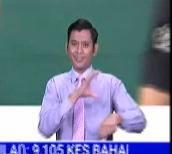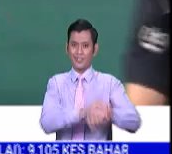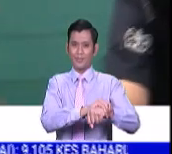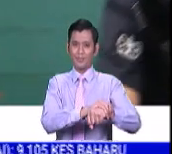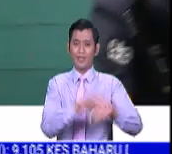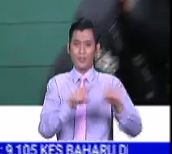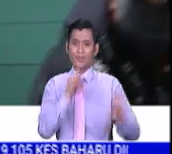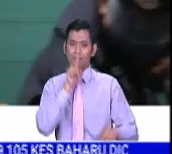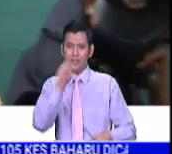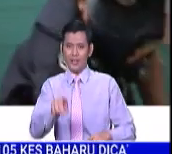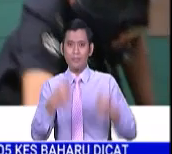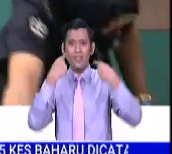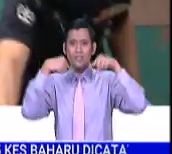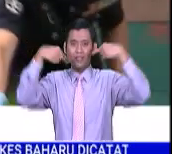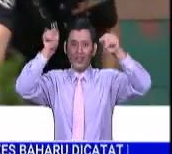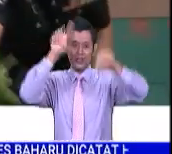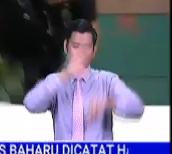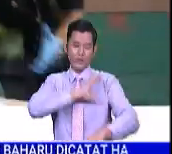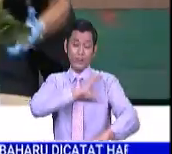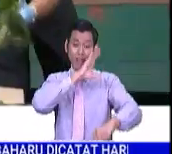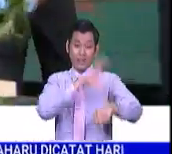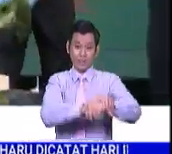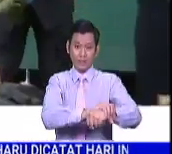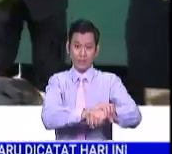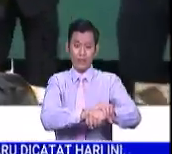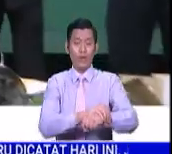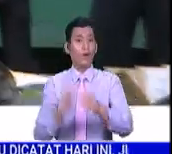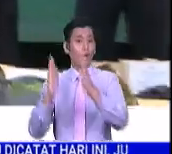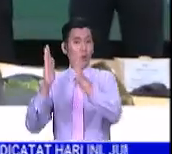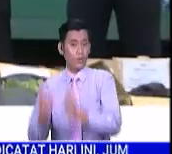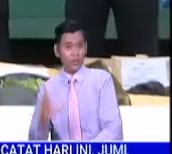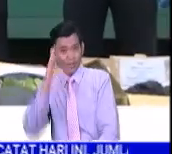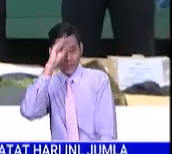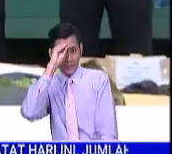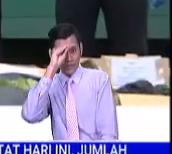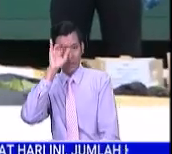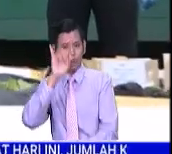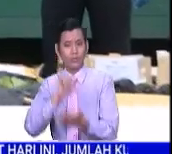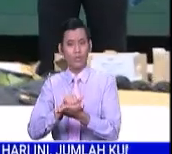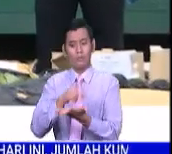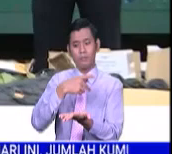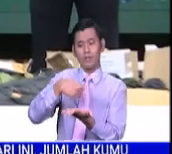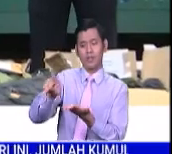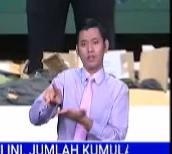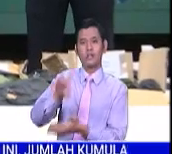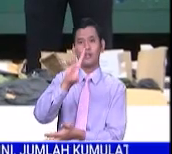Siasatan awal mendapati suspek diupah RM7,000 oleh seorang pengedar ketum di kawasan Sungai